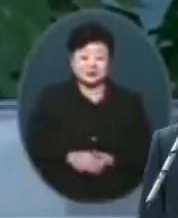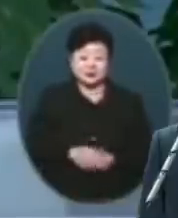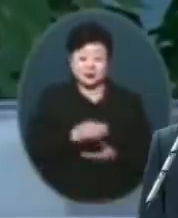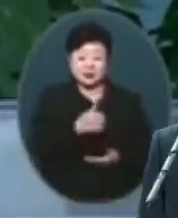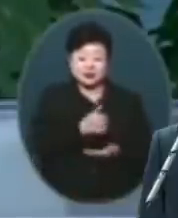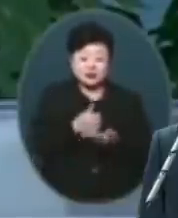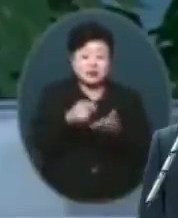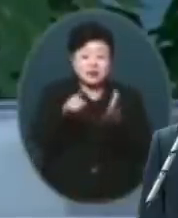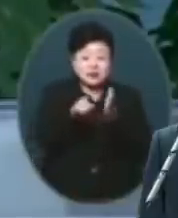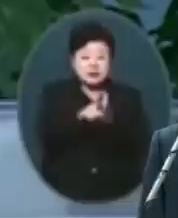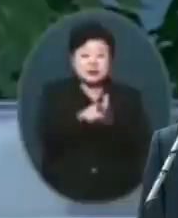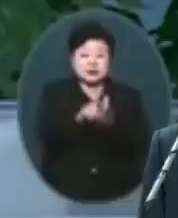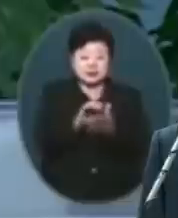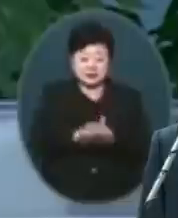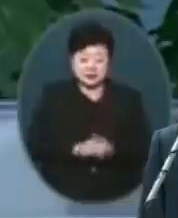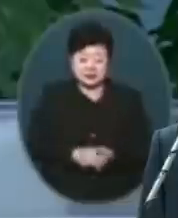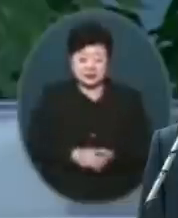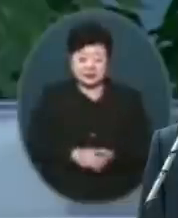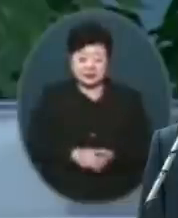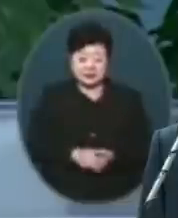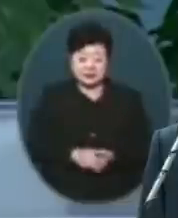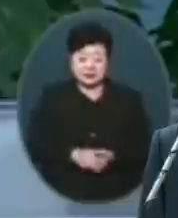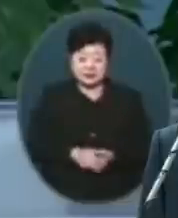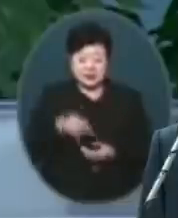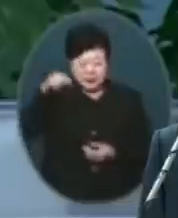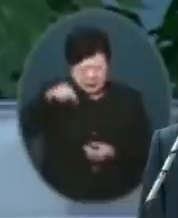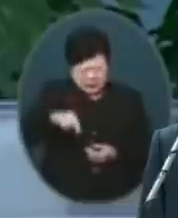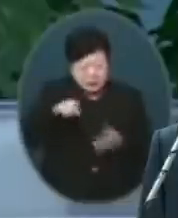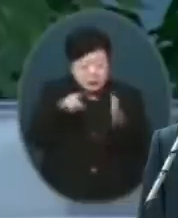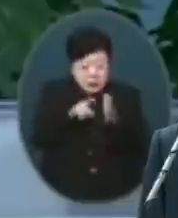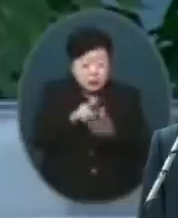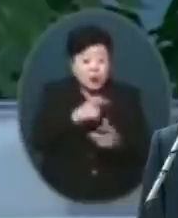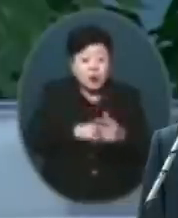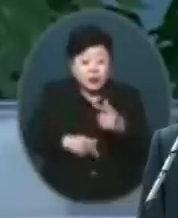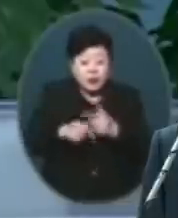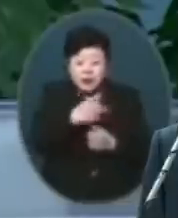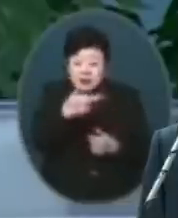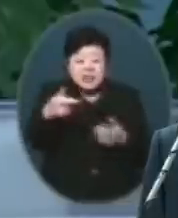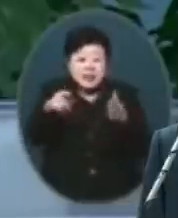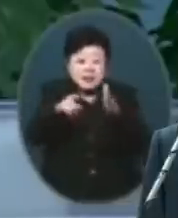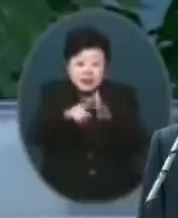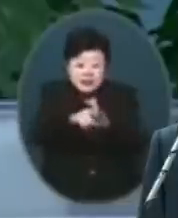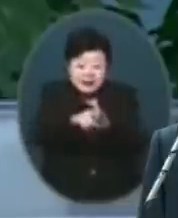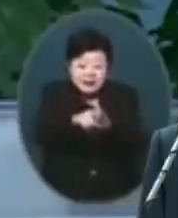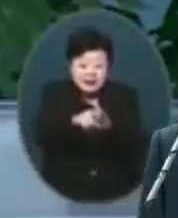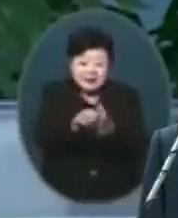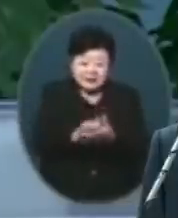우리가 주님을 믿었으므로 더 깊이 믿고 더 크게 믿어서